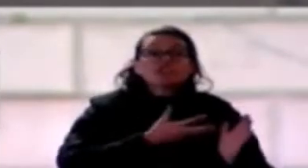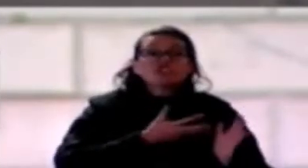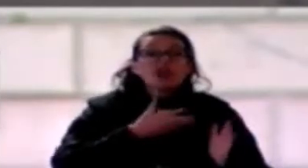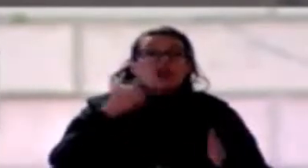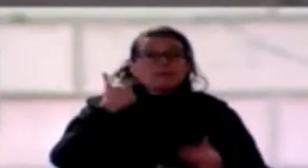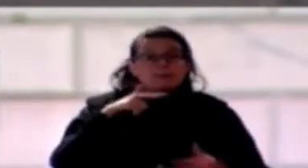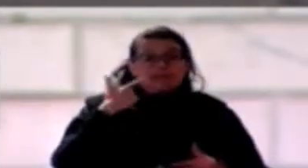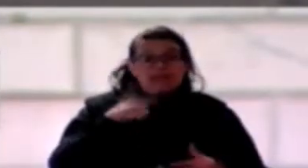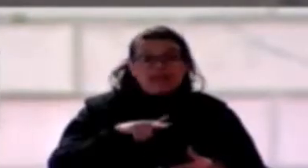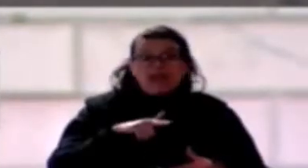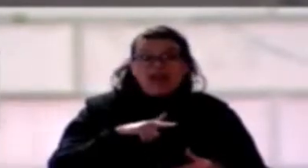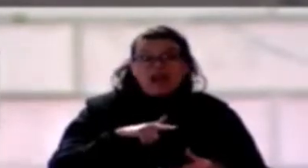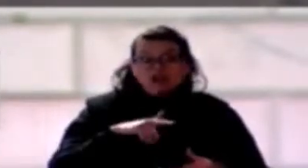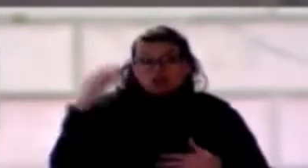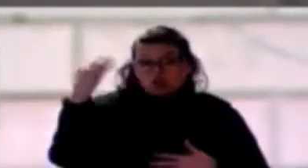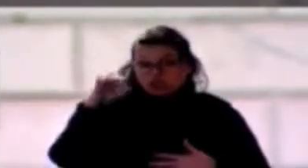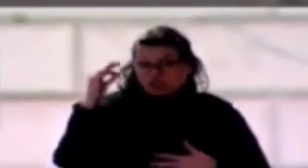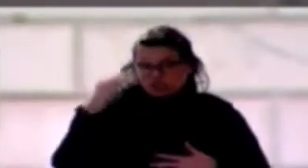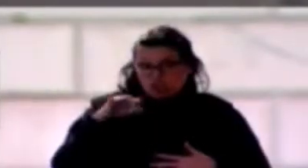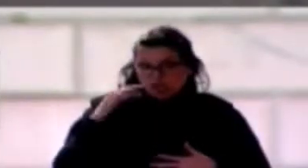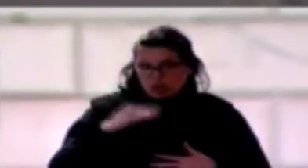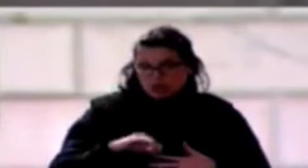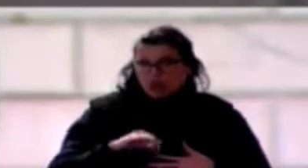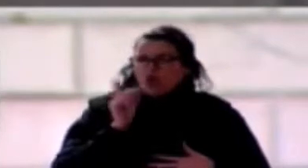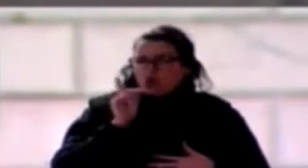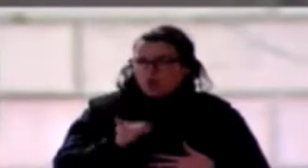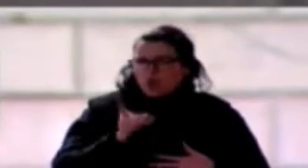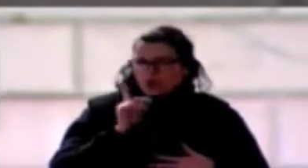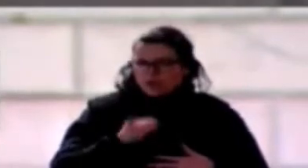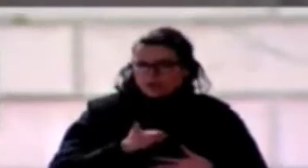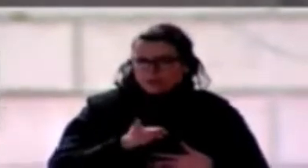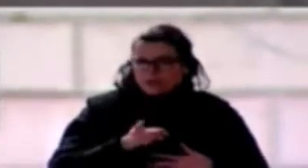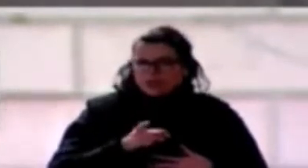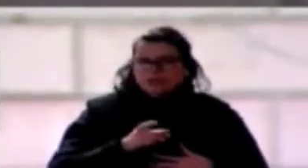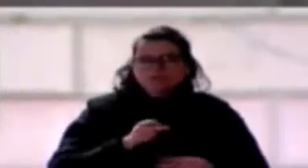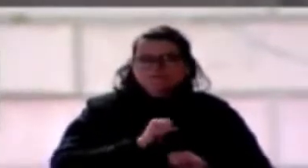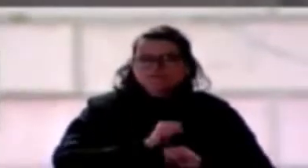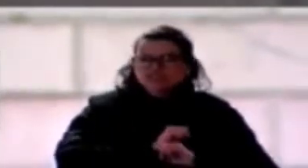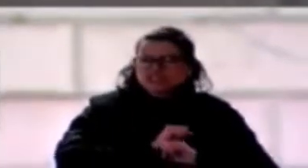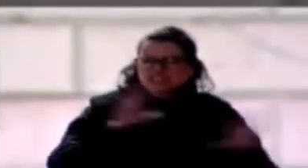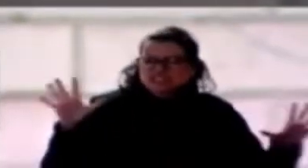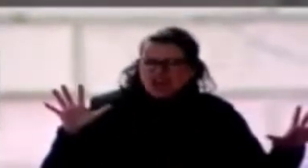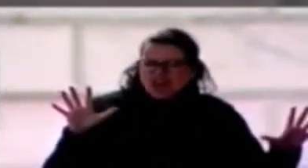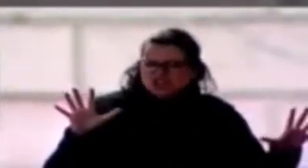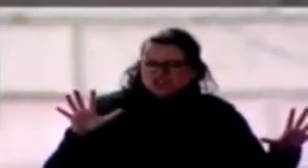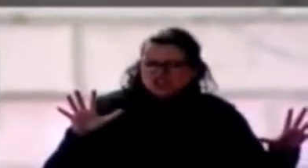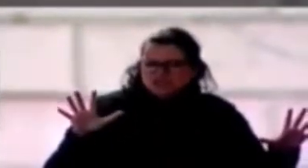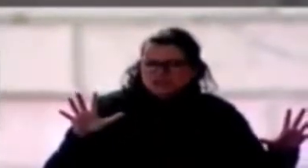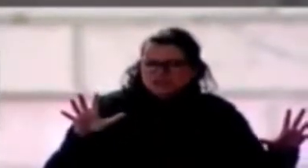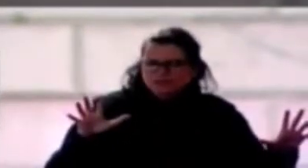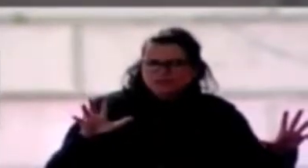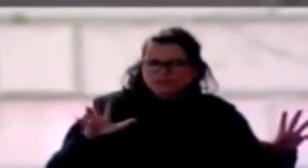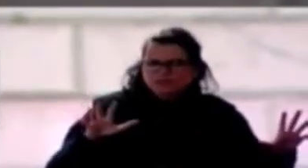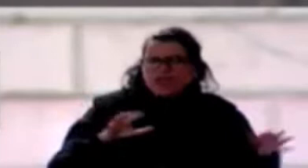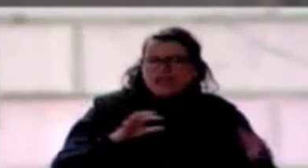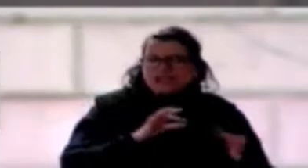Prima Repubblica, il peccato originale della Prima Repubblica è la strage di Portella della Ginestra e la trattativa,